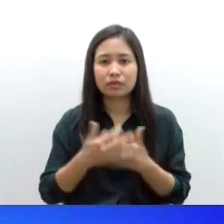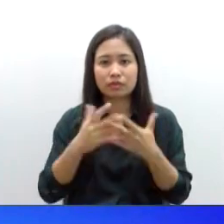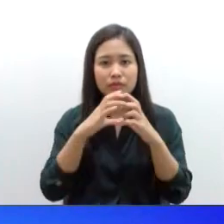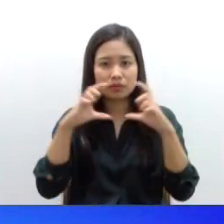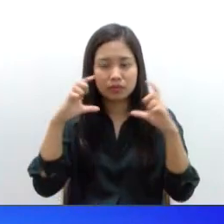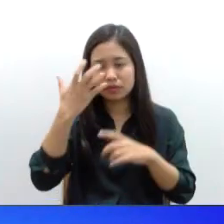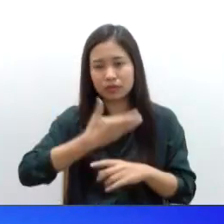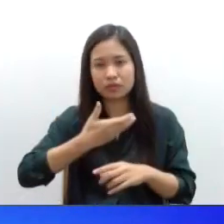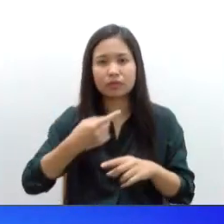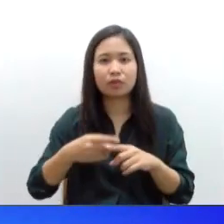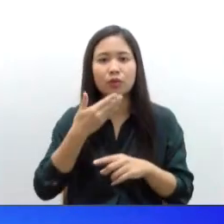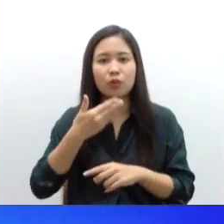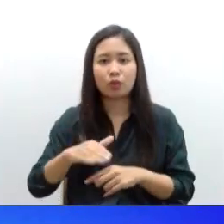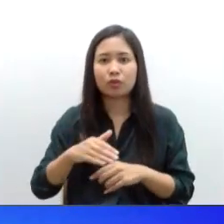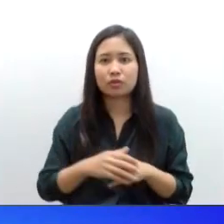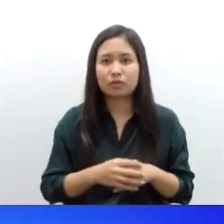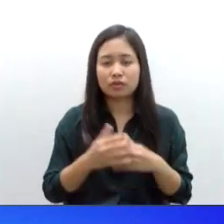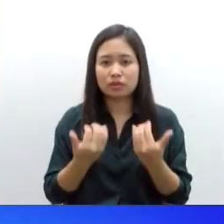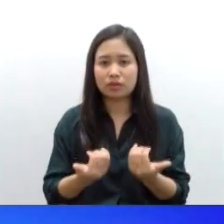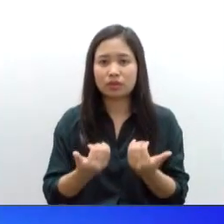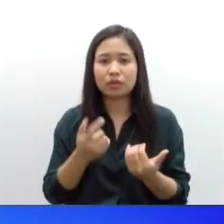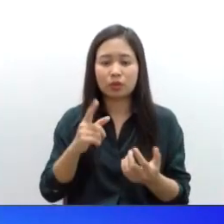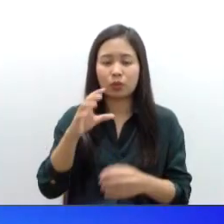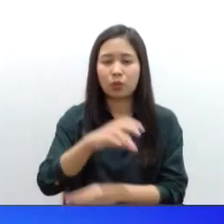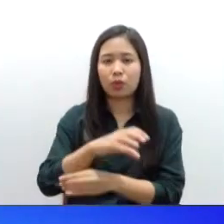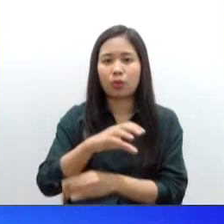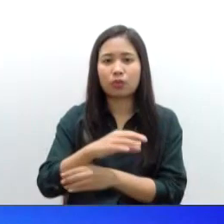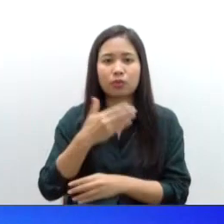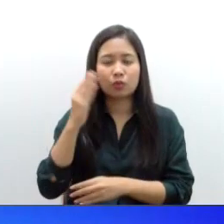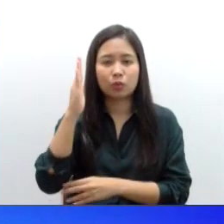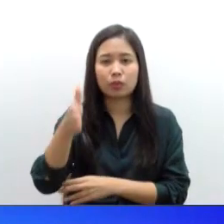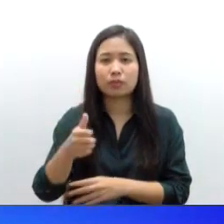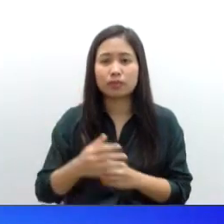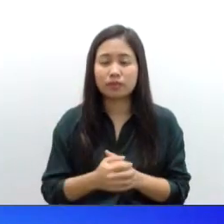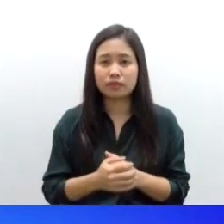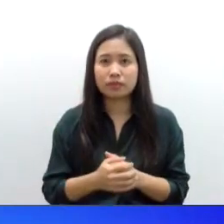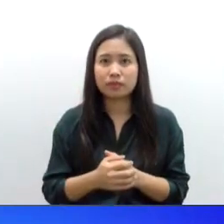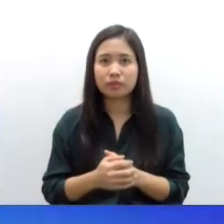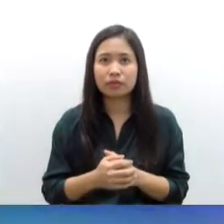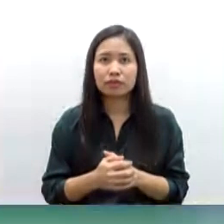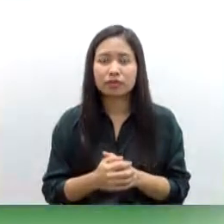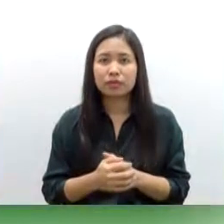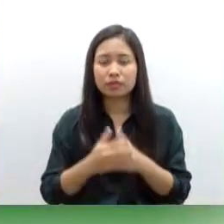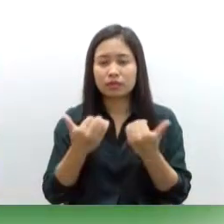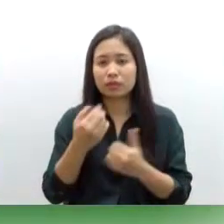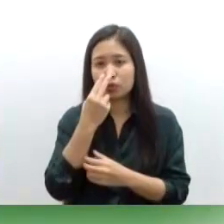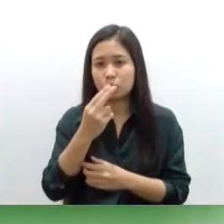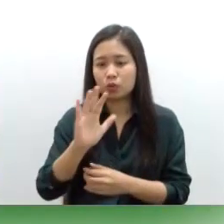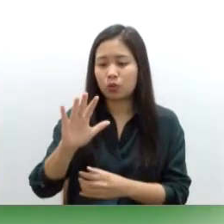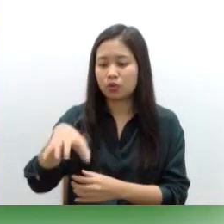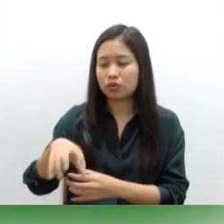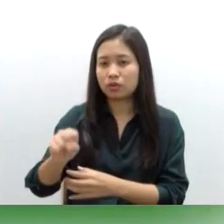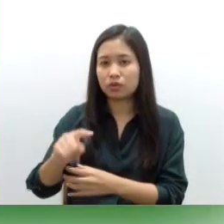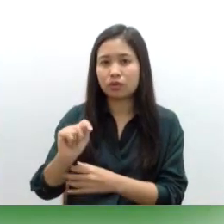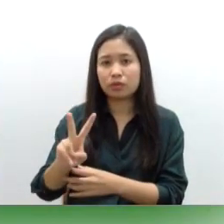ความเข้มข้นกับเรื่องเหล่านี้อยู่ผมคิดว่าตัวเลขนี้ก็จะเข้าสู่ภาวะปกติต่อไปนะครับคราวนี้มาดูในภาพของสำนักงานคณะกรรมการ